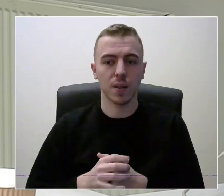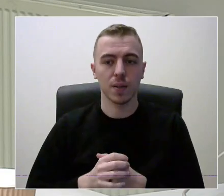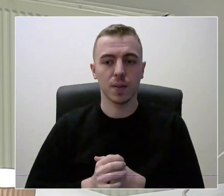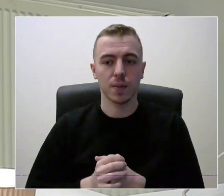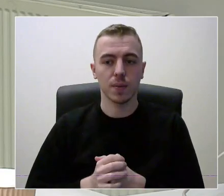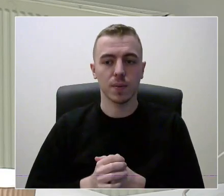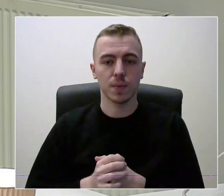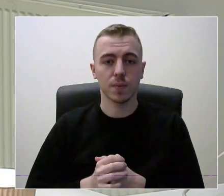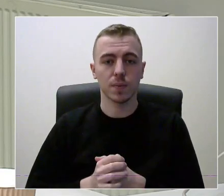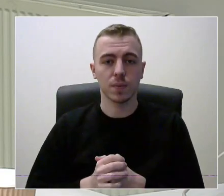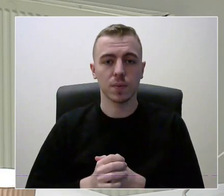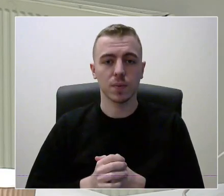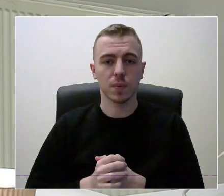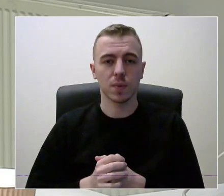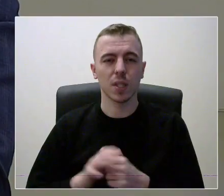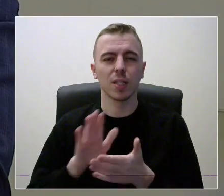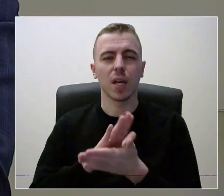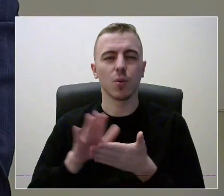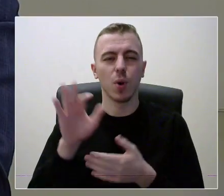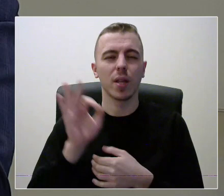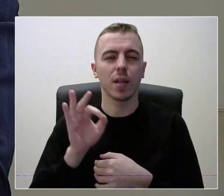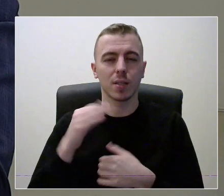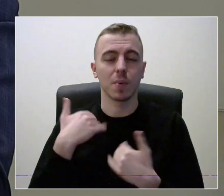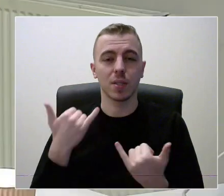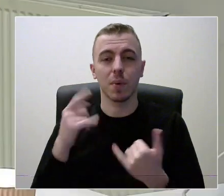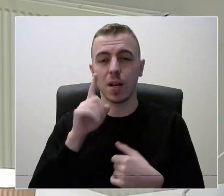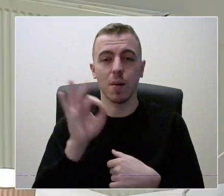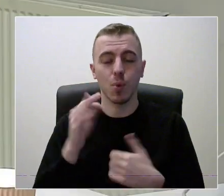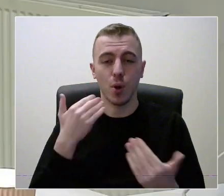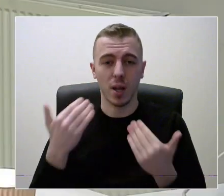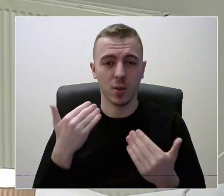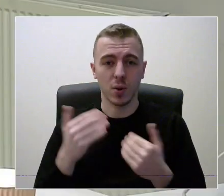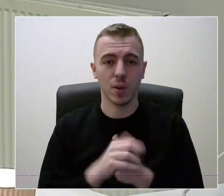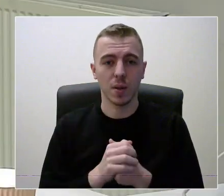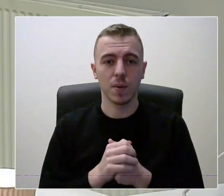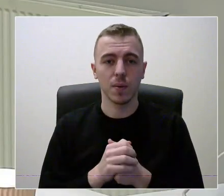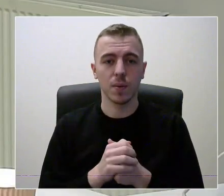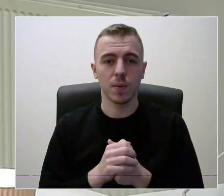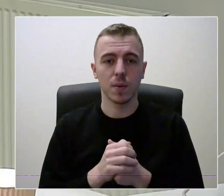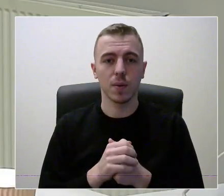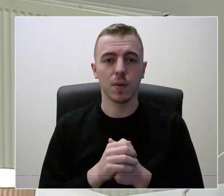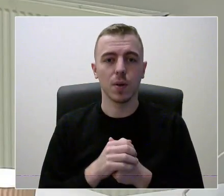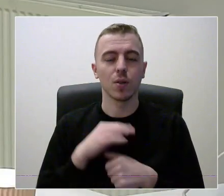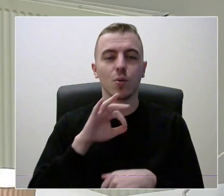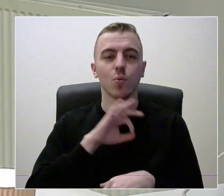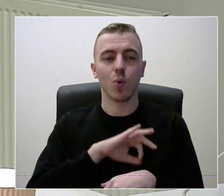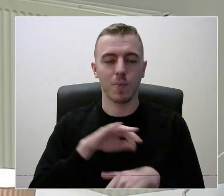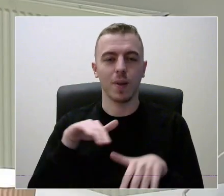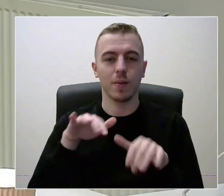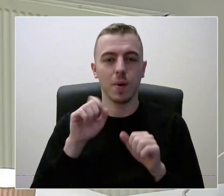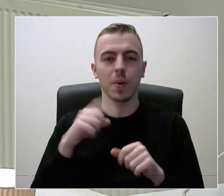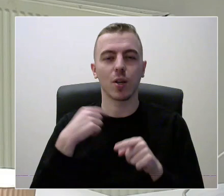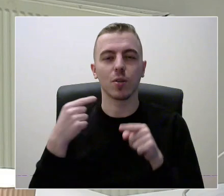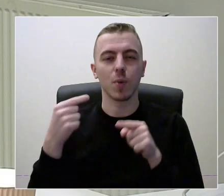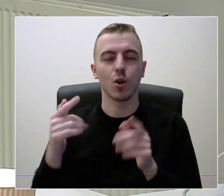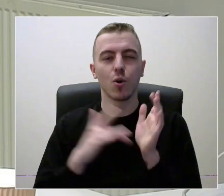Skaidrumo indeksą mes dabar visai neblogai atrodėm iš tikrųjų, bet nenoriu prisimti dalies nuopelnų ir savo, bet esu antikorupcijos komisijos